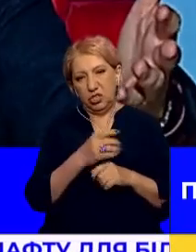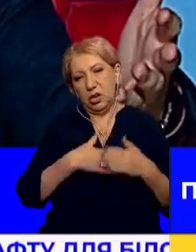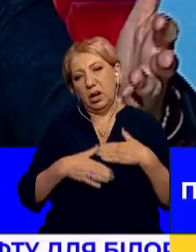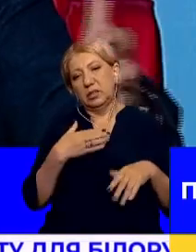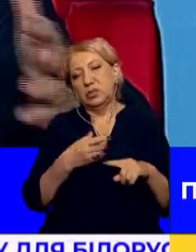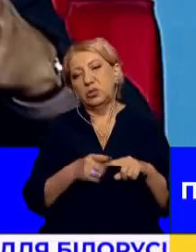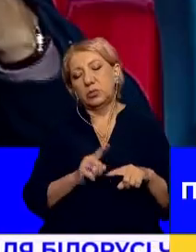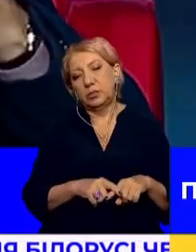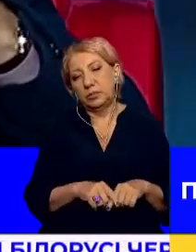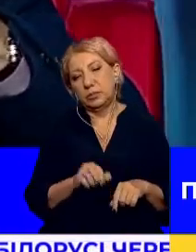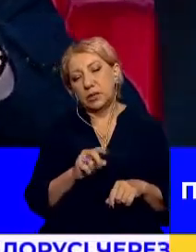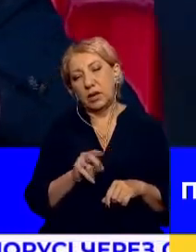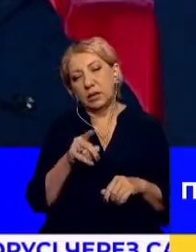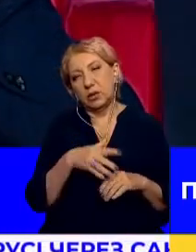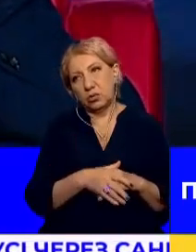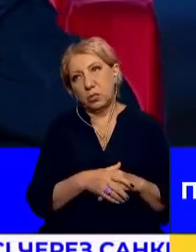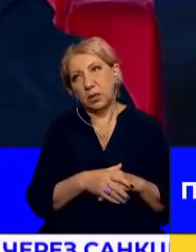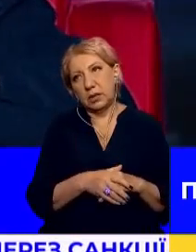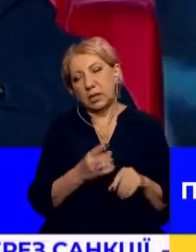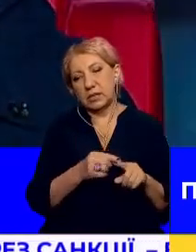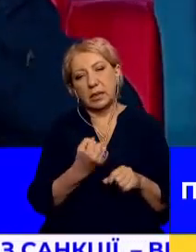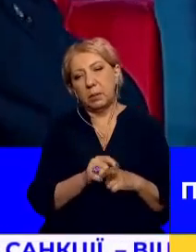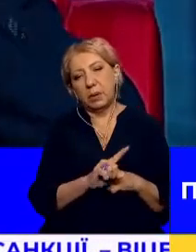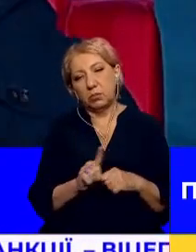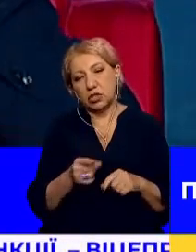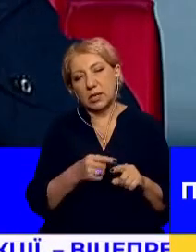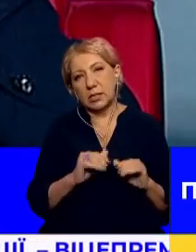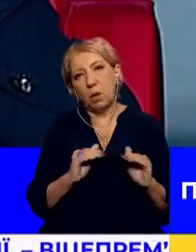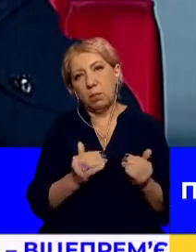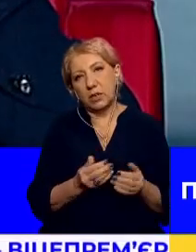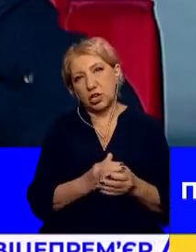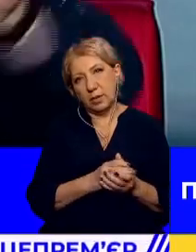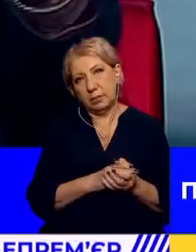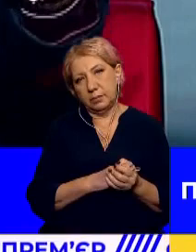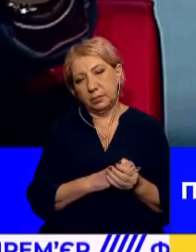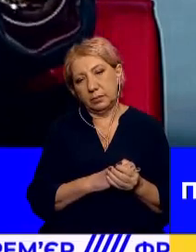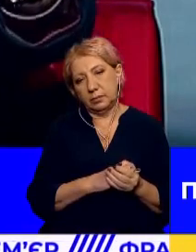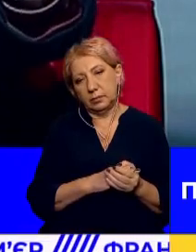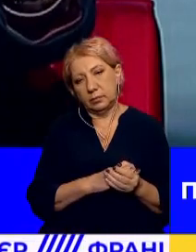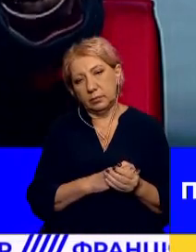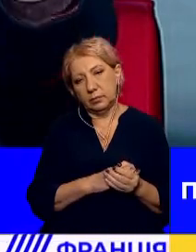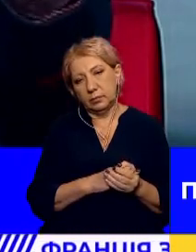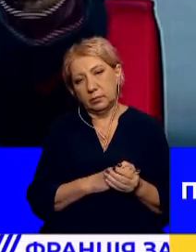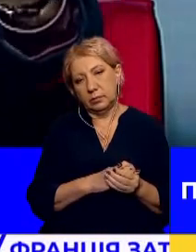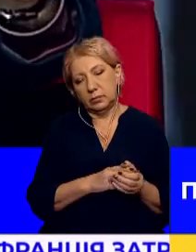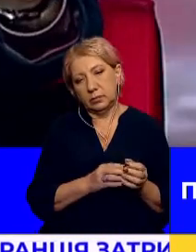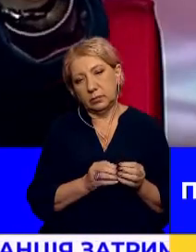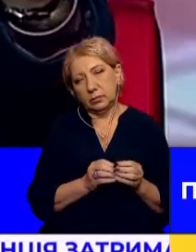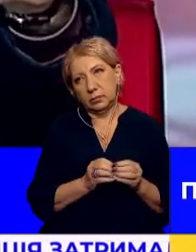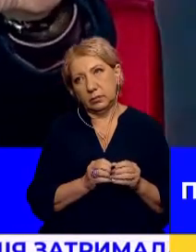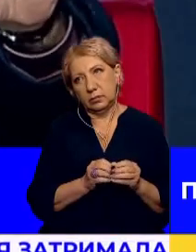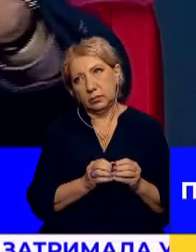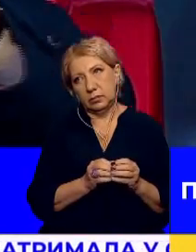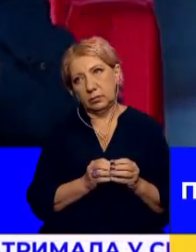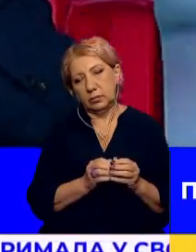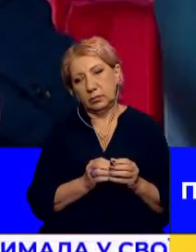радий. Але, розумієте, це не примушення, це обмеження. Я не знаю, у пана Ляшка може бути